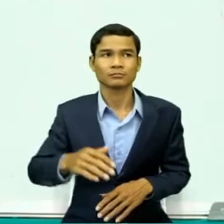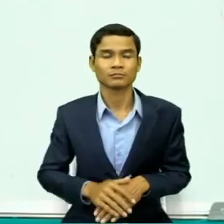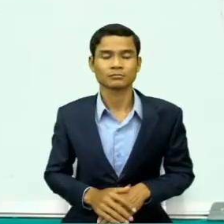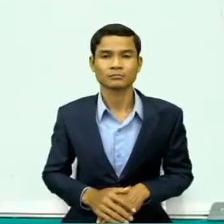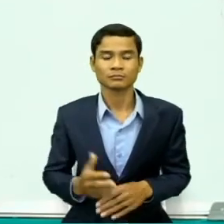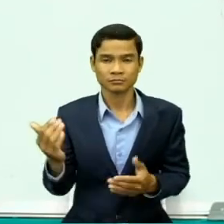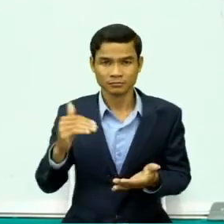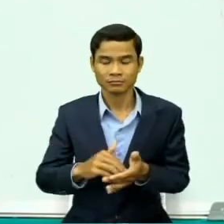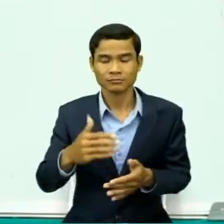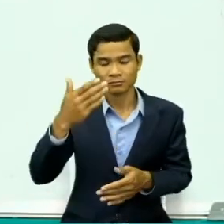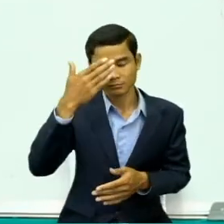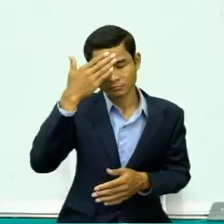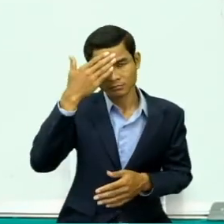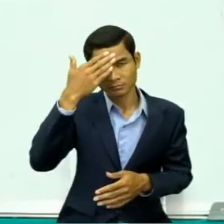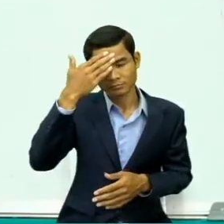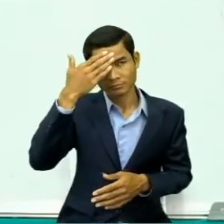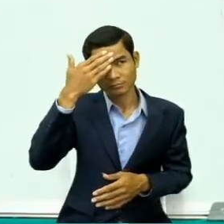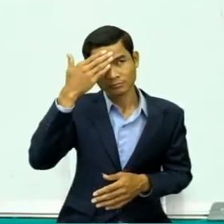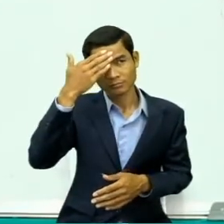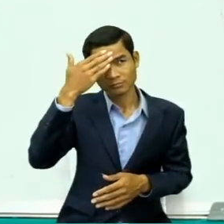chà mà đồng tiết